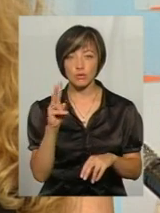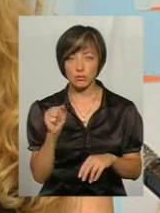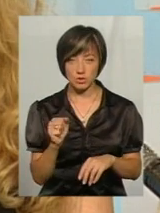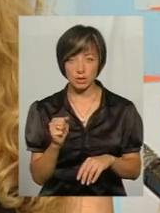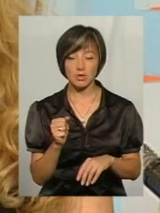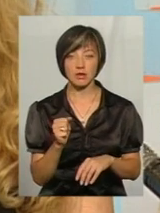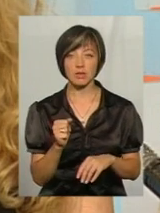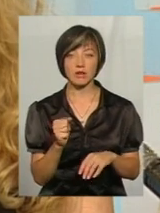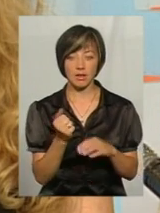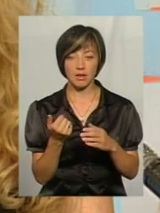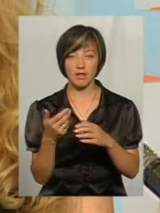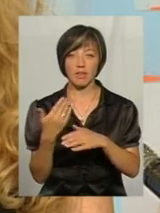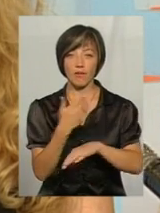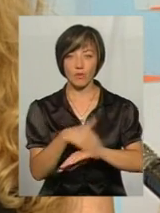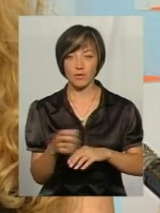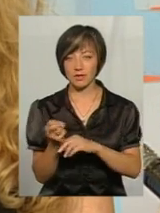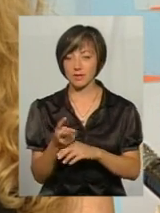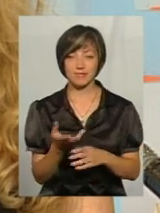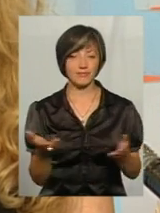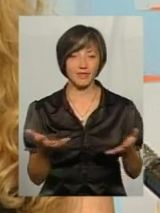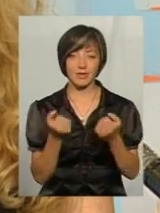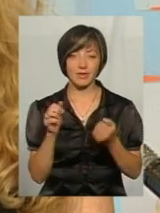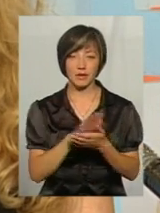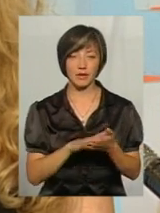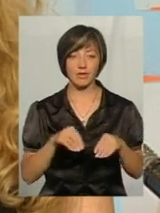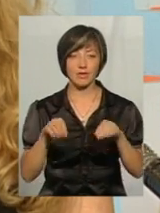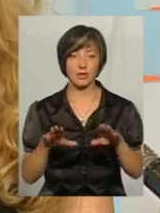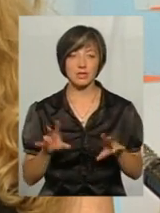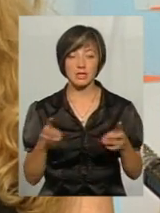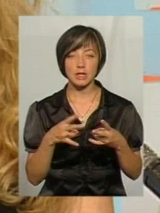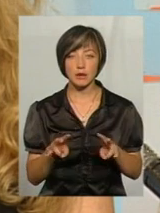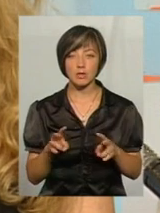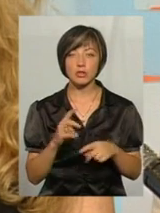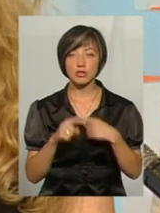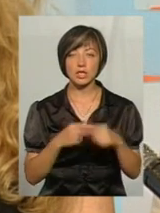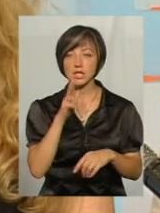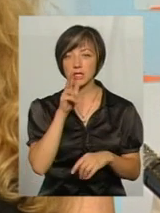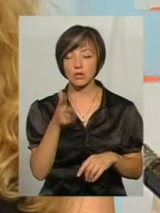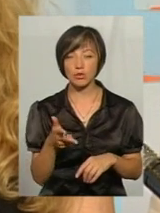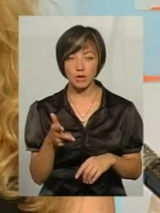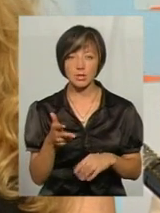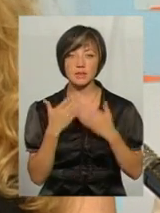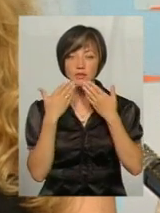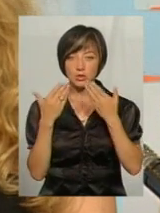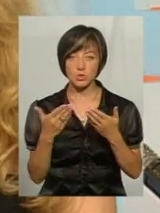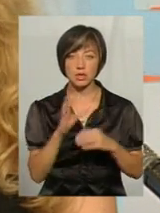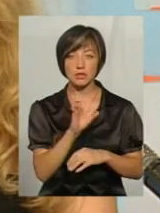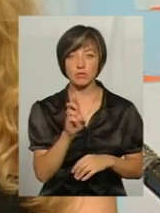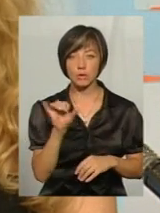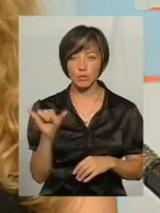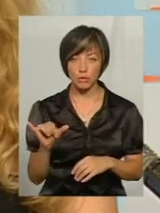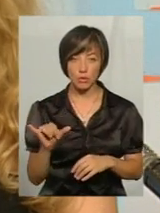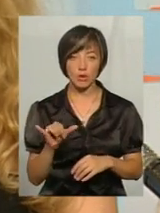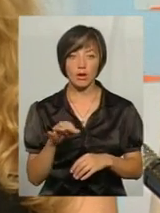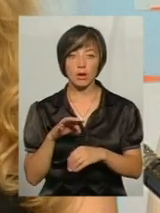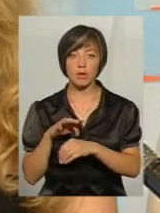чоловіком в хліву або на вулиці. І не взяв, ну вона вирішила ще не брати. І лише там через 3 роки вона звернулася в СБУ, і СБУ привели